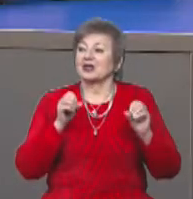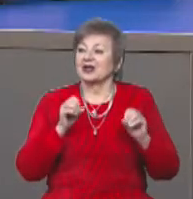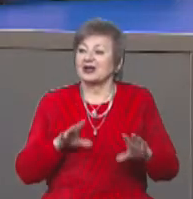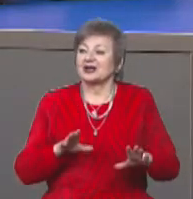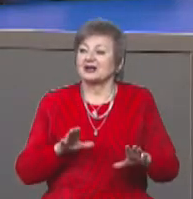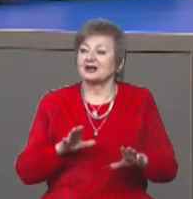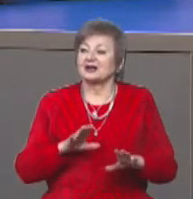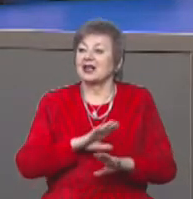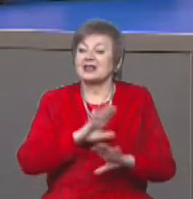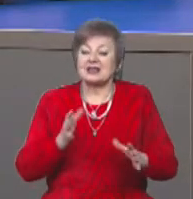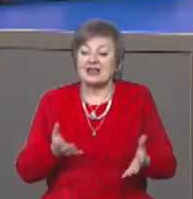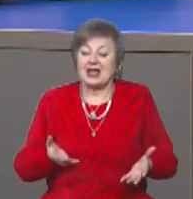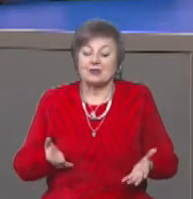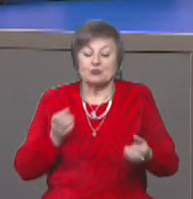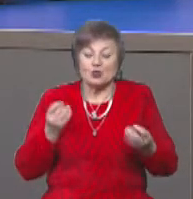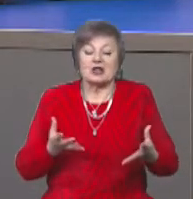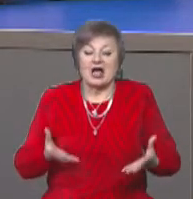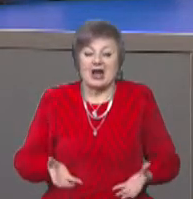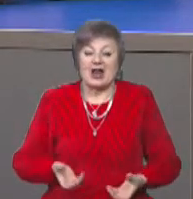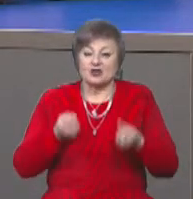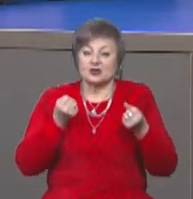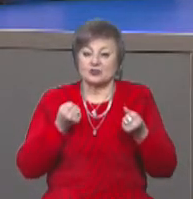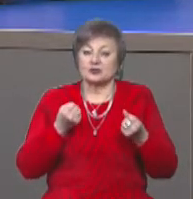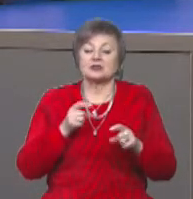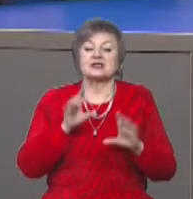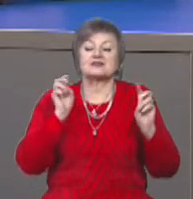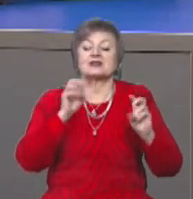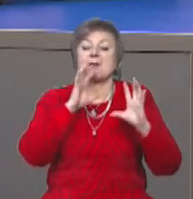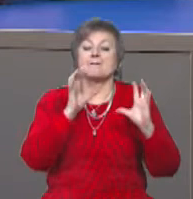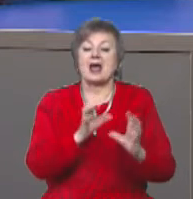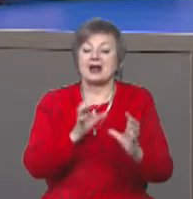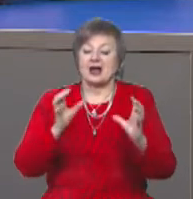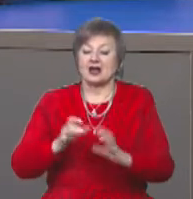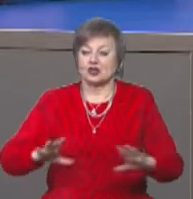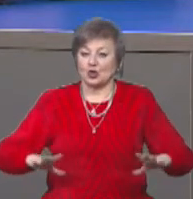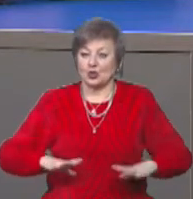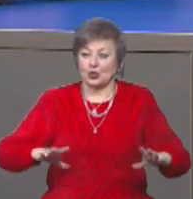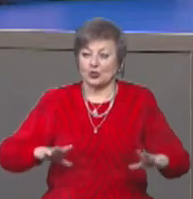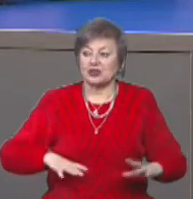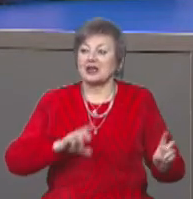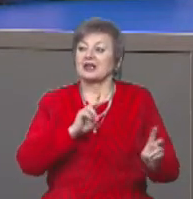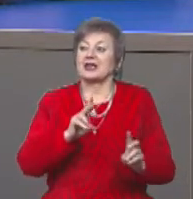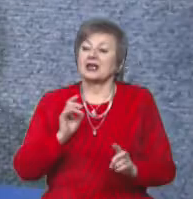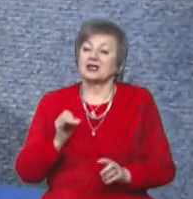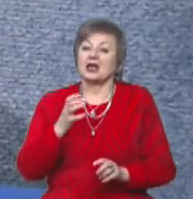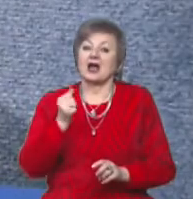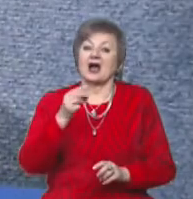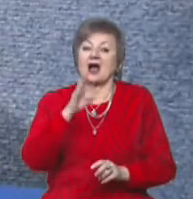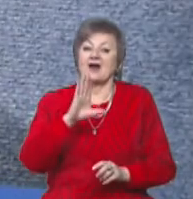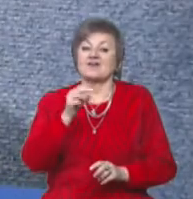казати, не просто рятівниці, берегині коней, які з